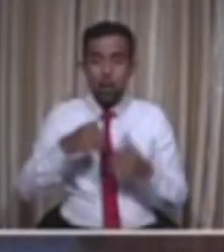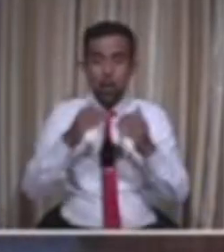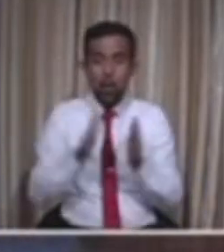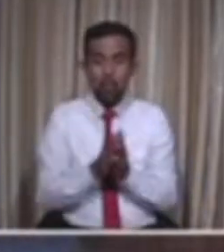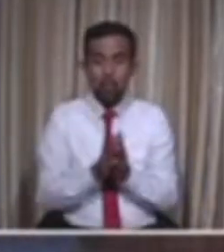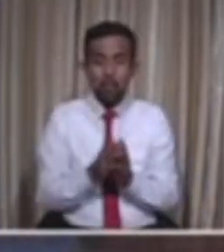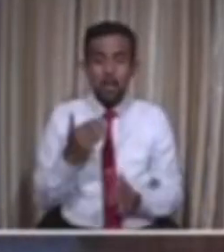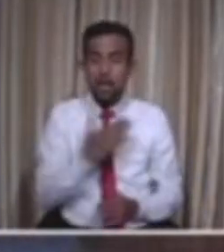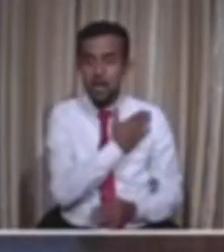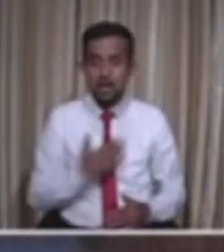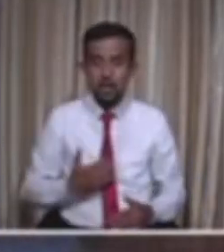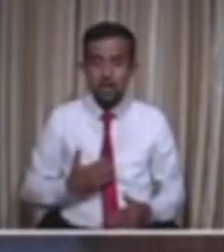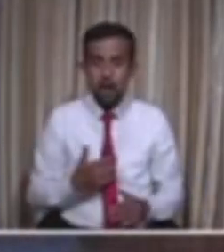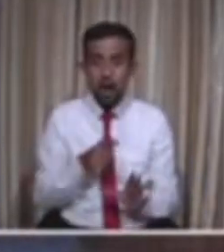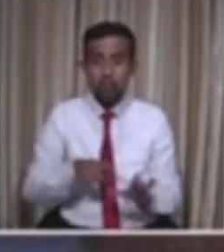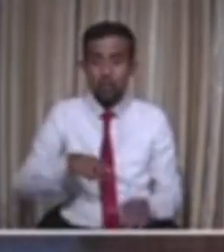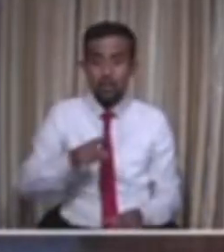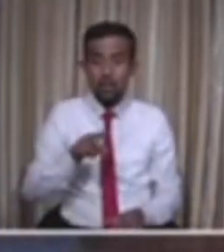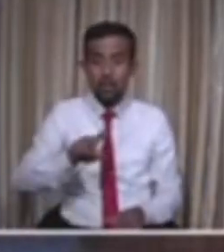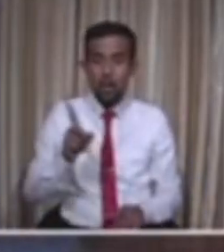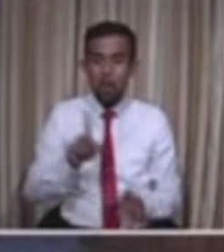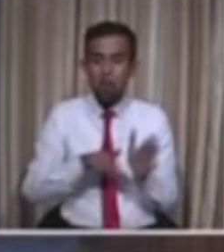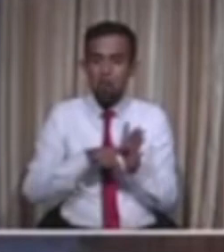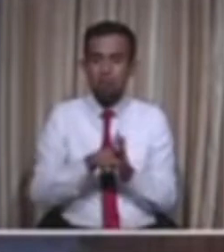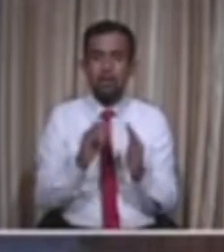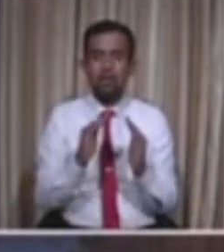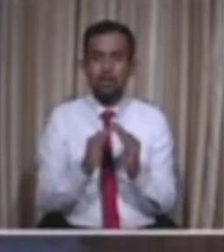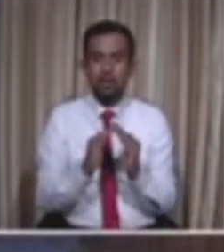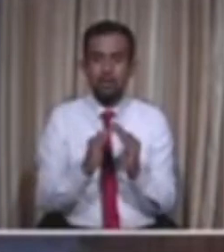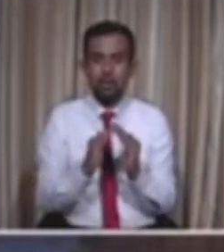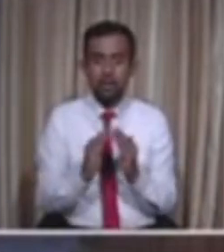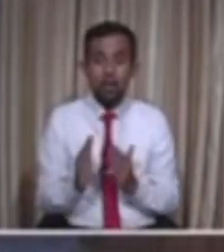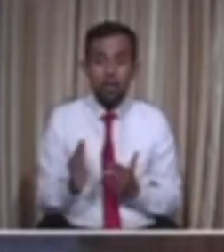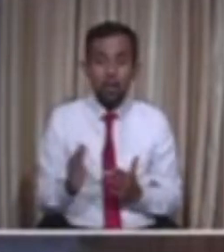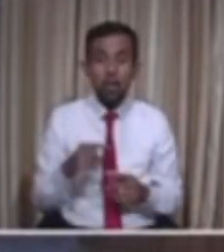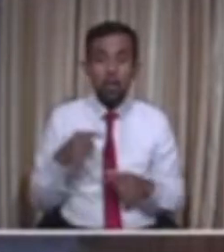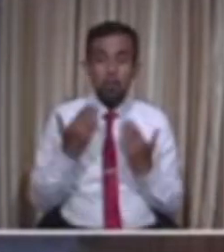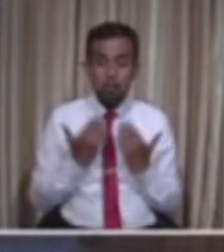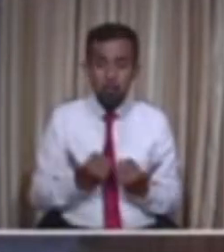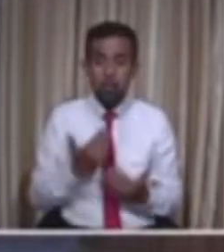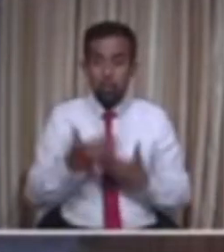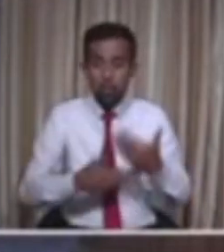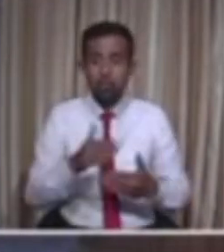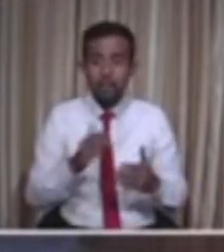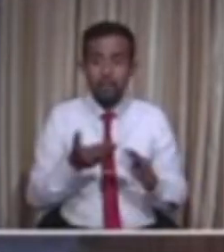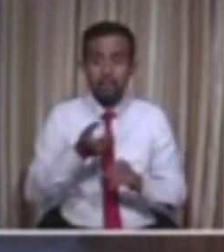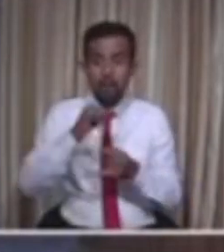අය මගේ නැන්දලා හිටපු අවුරුදු 110ක් විතර පරණ ගෙයක් මුළු පරම්පරාවම ඉන්න තැනක් ඒ ගම